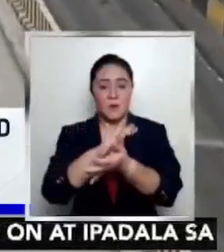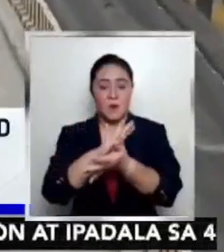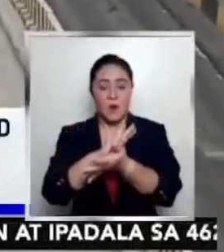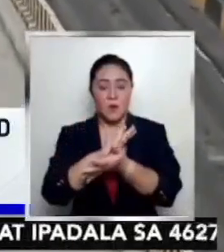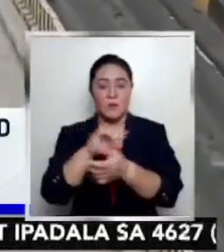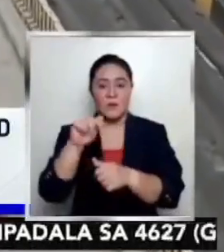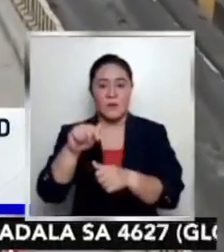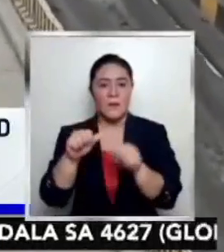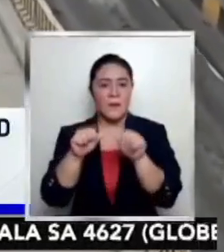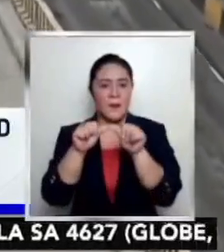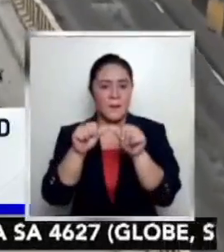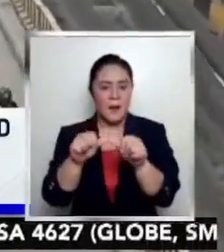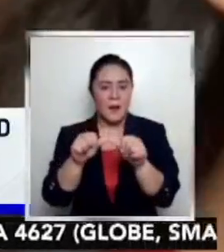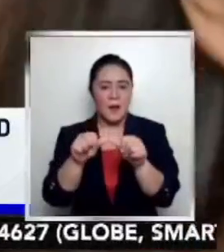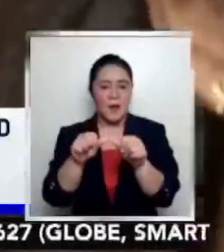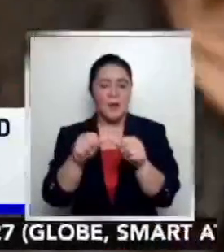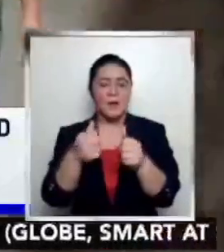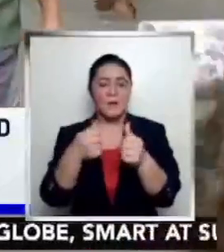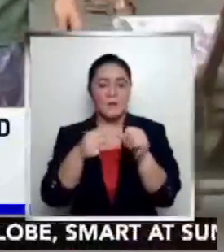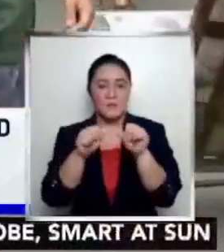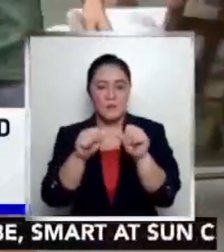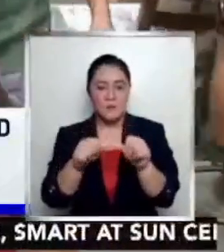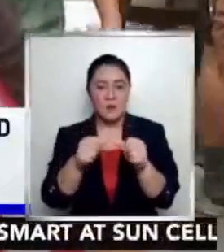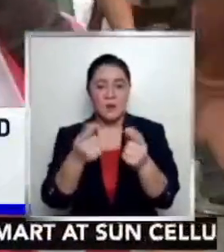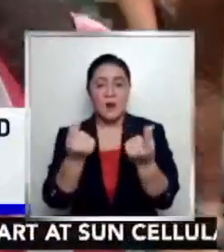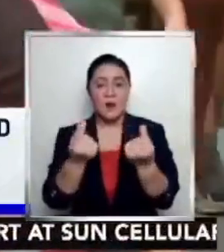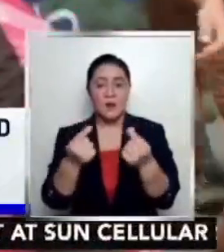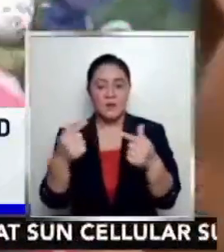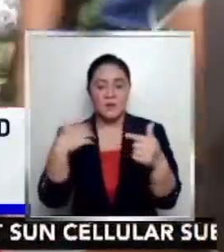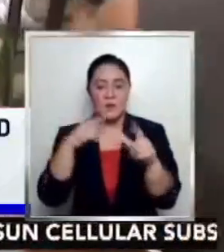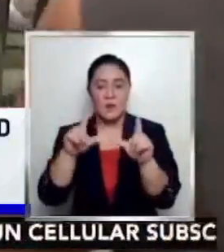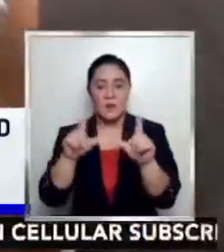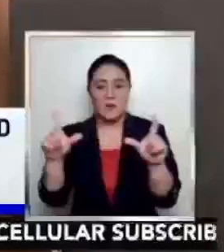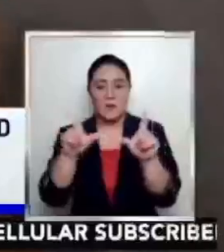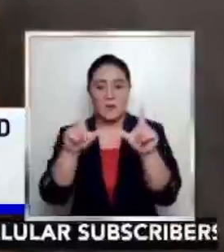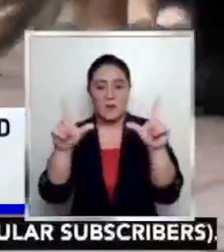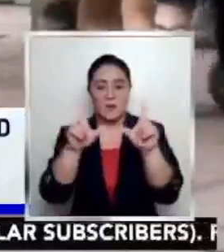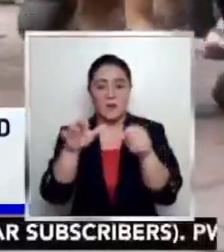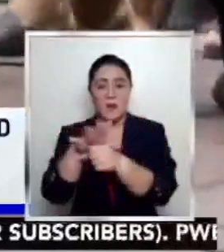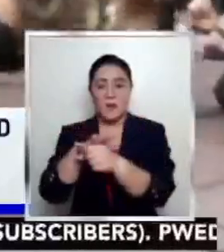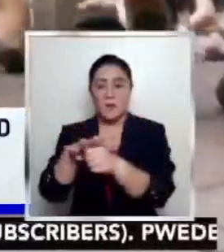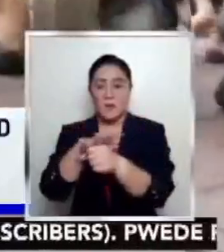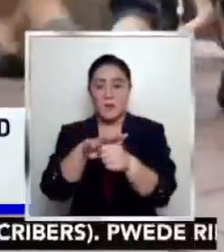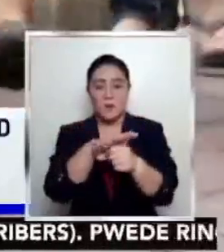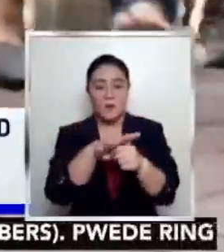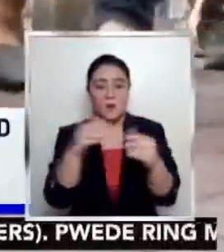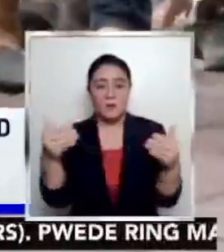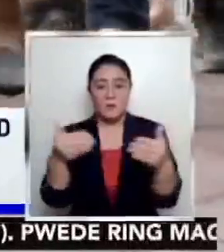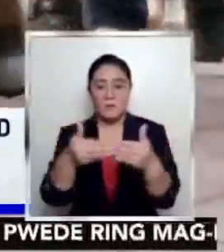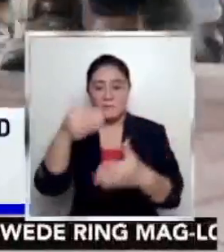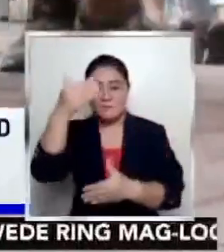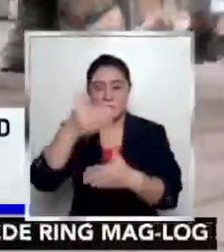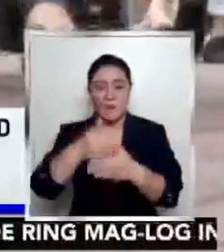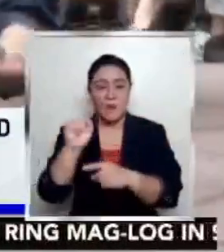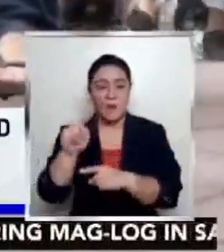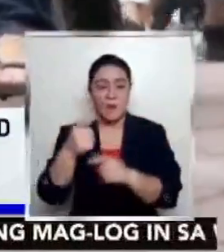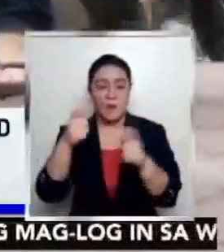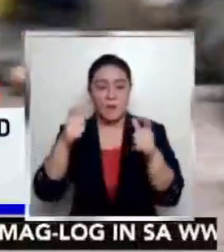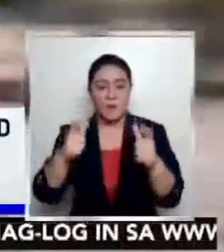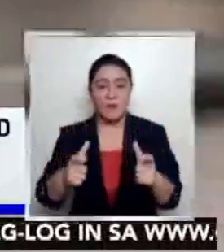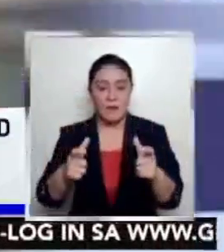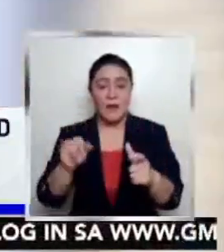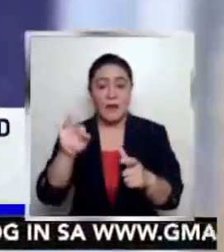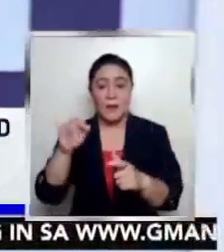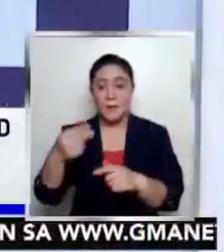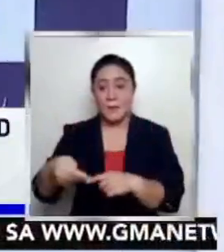alert level at tinatawag na localized lockdown. Ibig sabihin, yun lang mga lugar kung saan mataas ang kaso ng COVID ang ilalockdown at